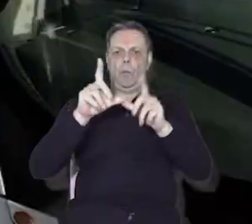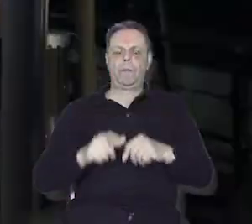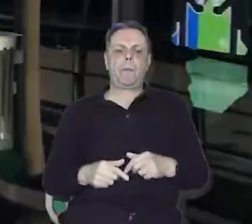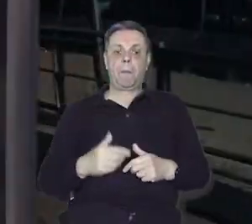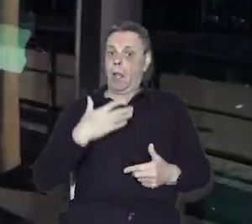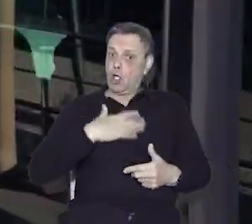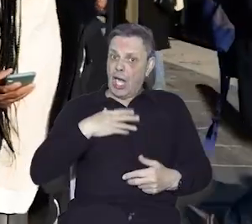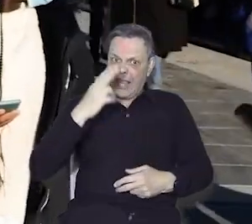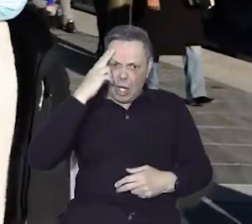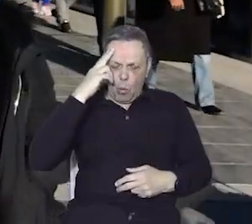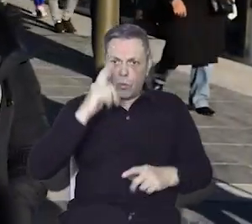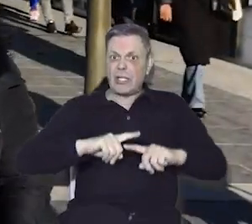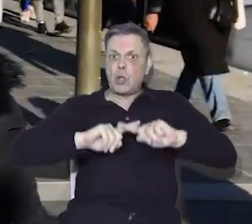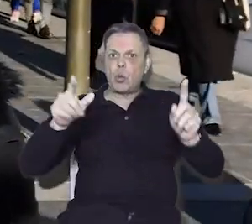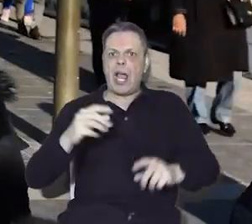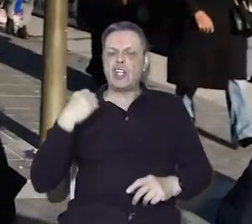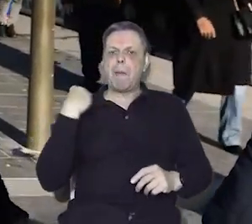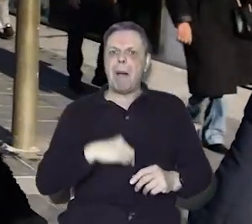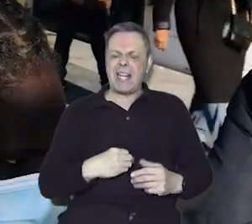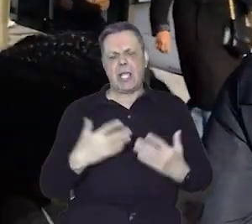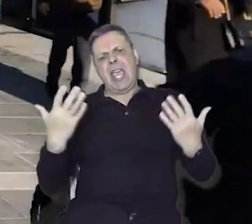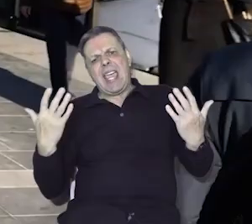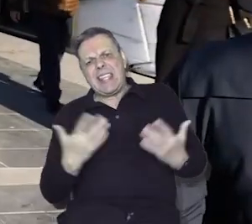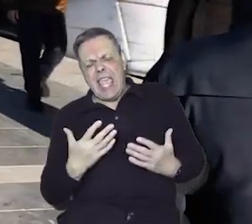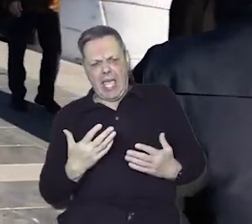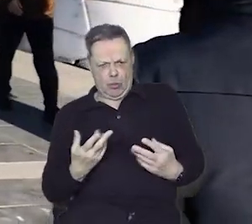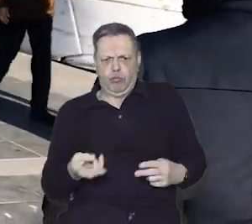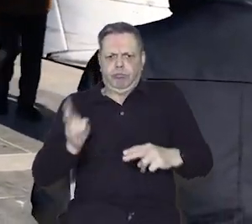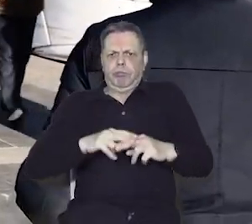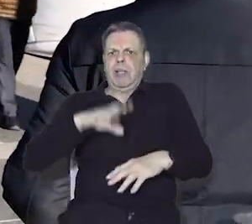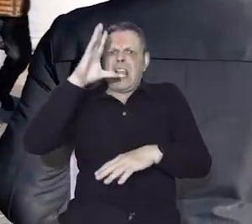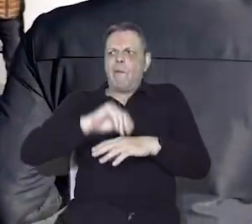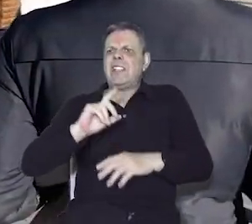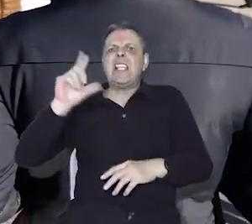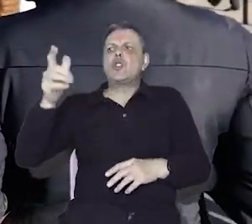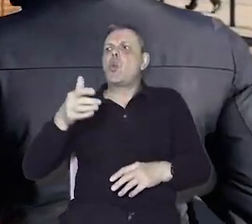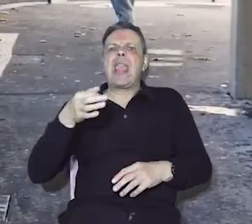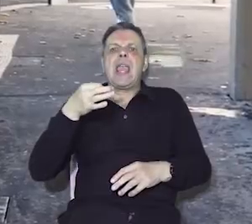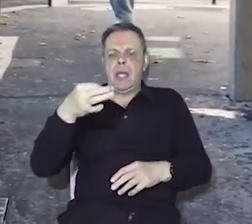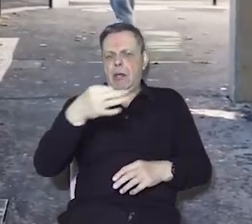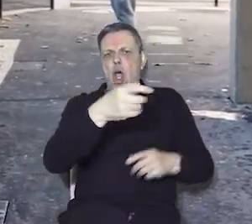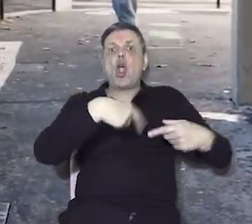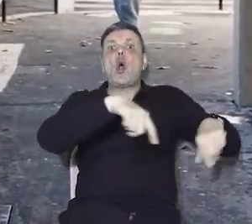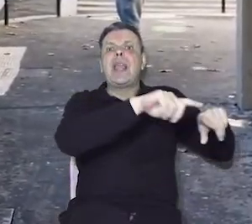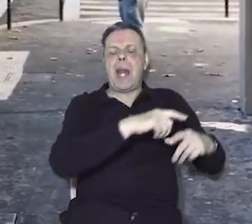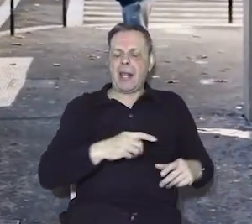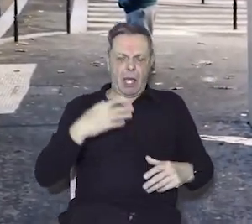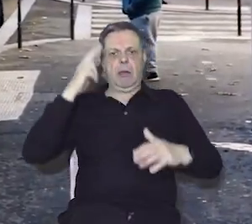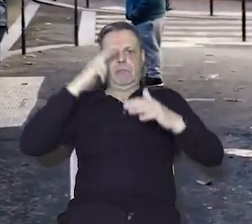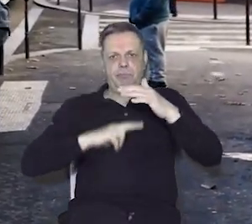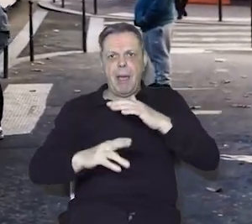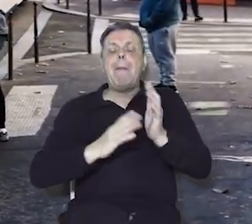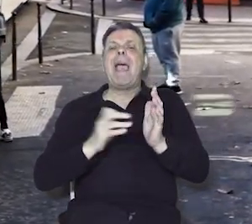Želite li upoznati drugačiji Pariz u kojem prevladavaju stanovnici iz drugih kontinenata, krenite metrom pa